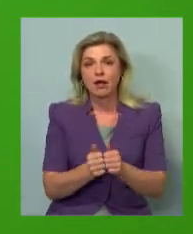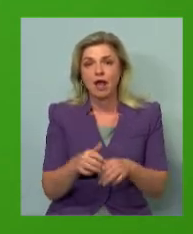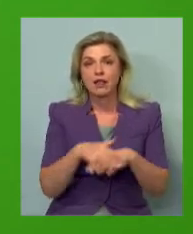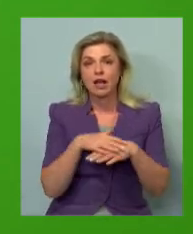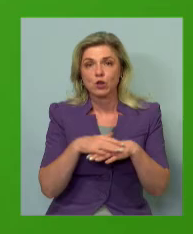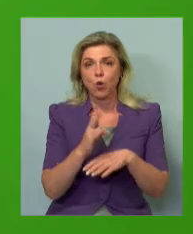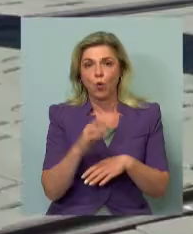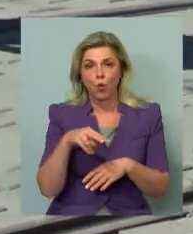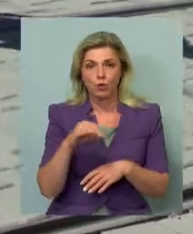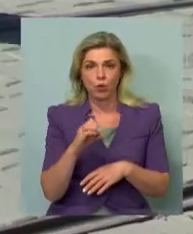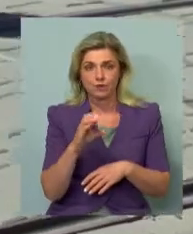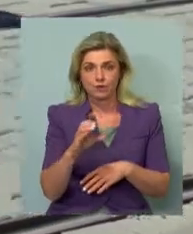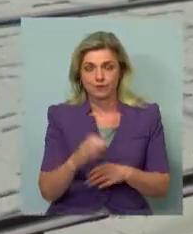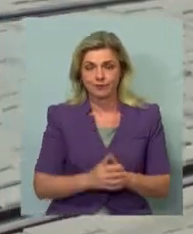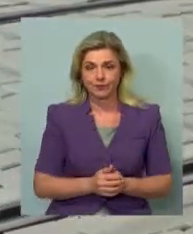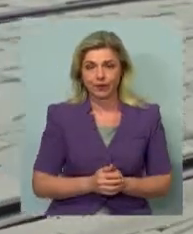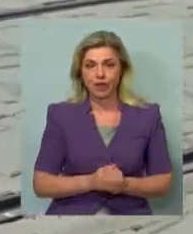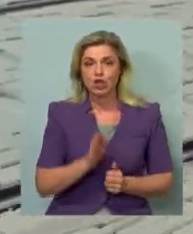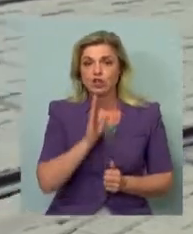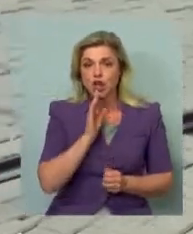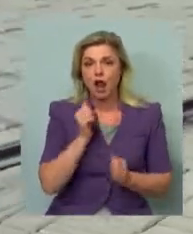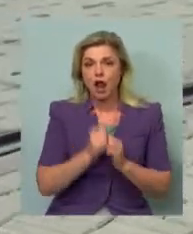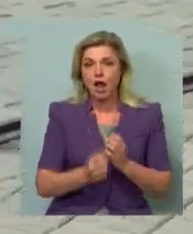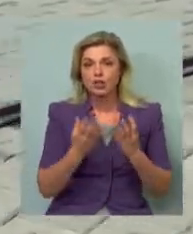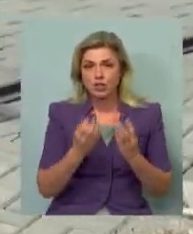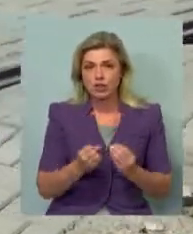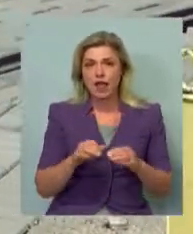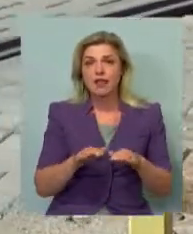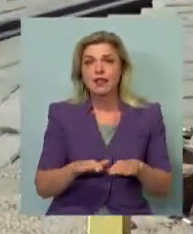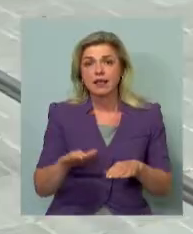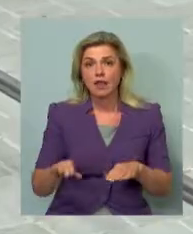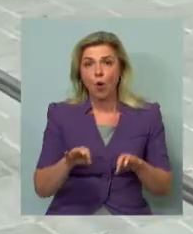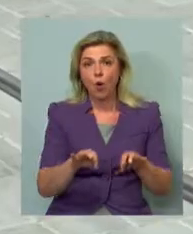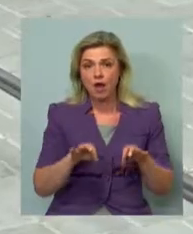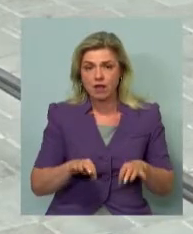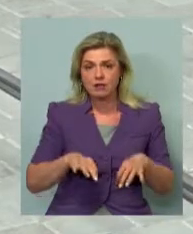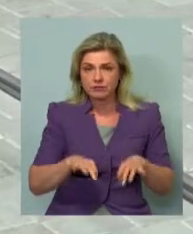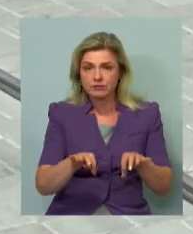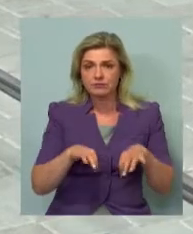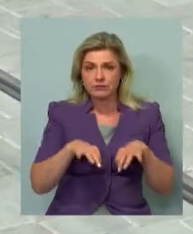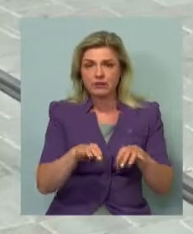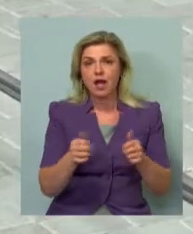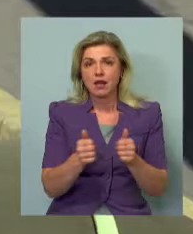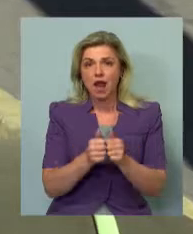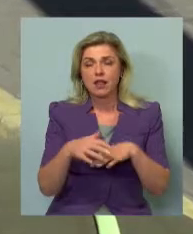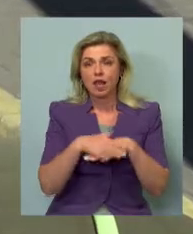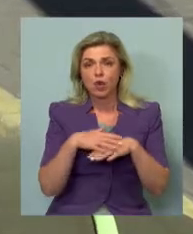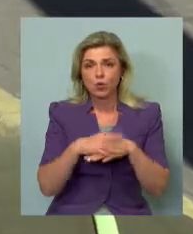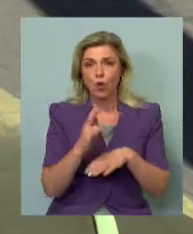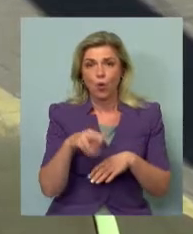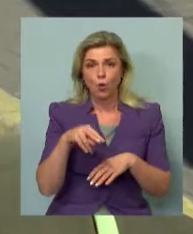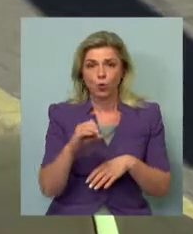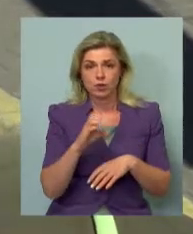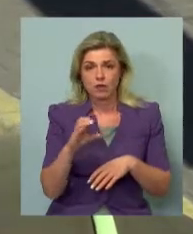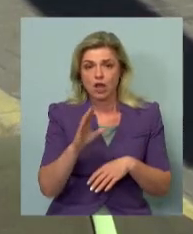«Колос». Олена Руденко щодня з дитячим візком переходить через трамвайний вузол поблизу ринка «Колос». Жінка